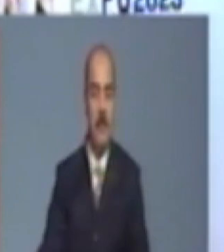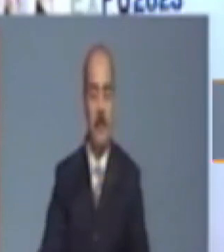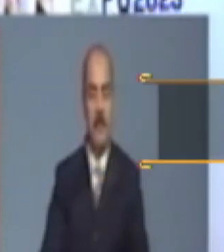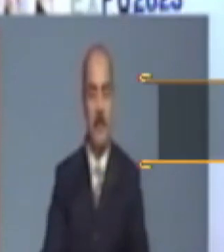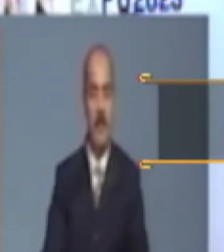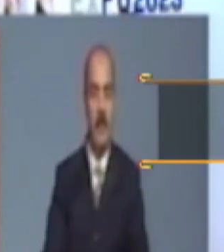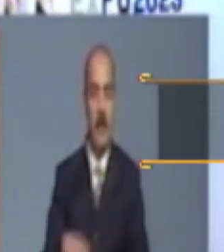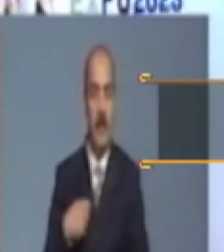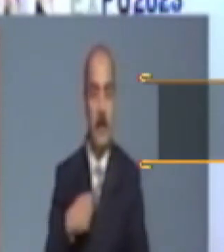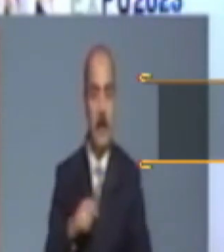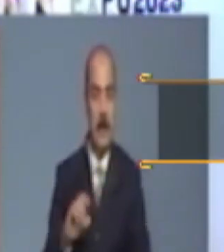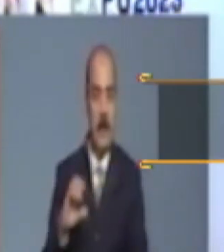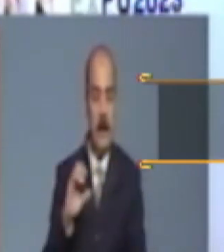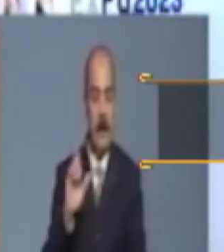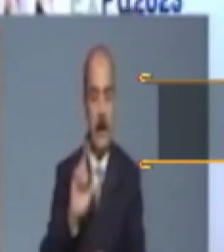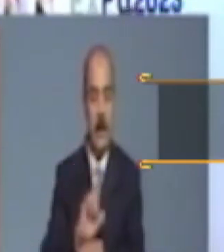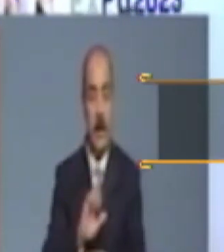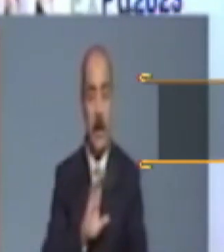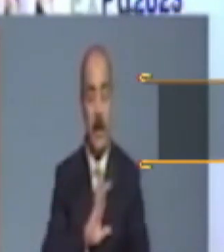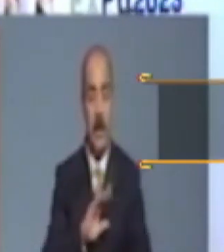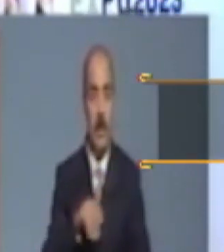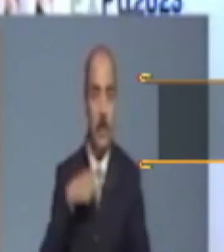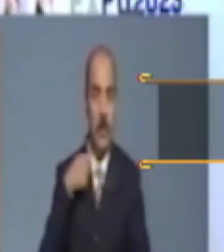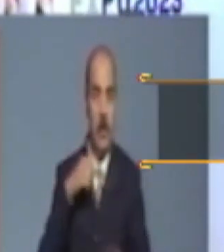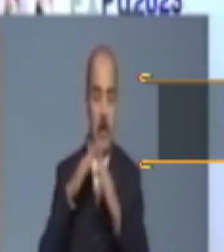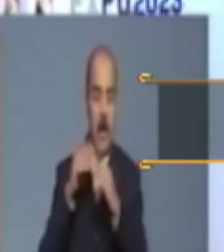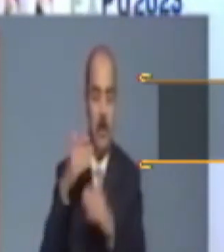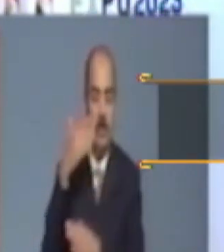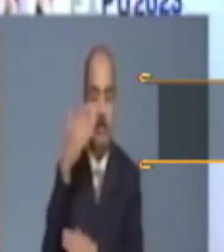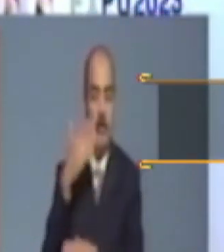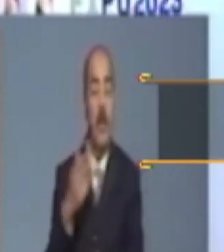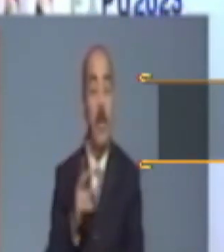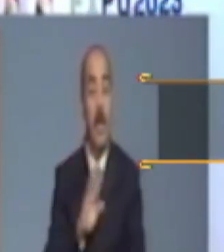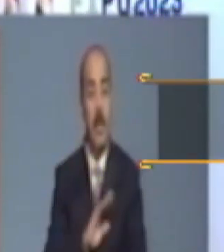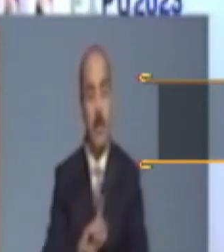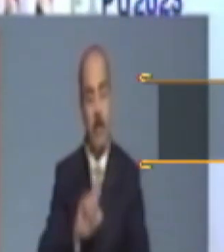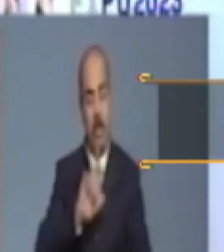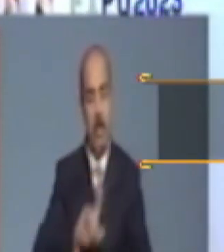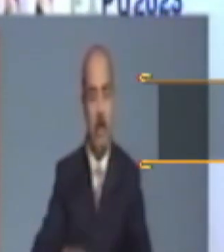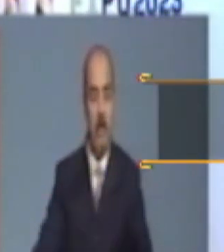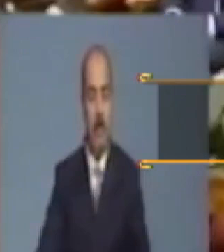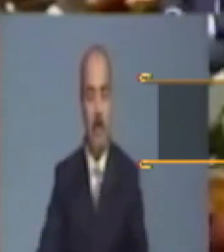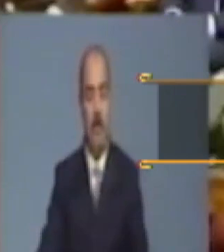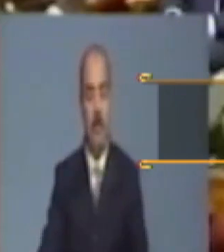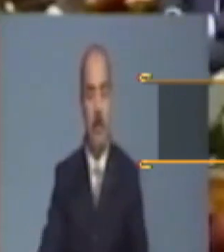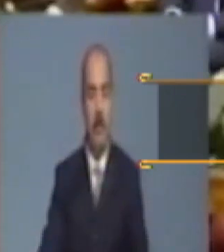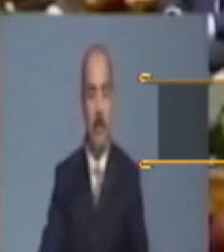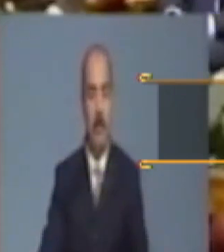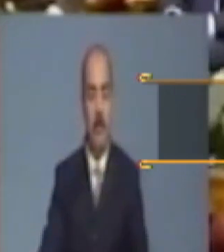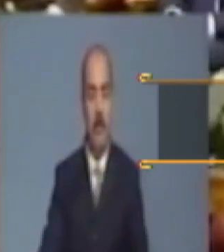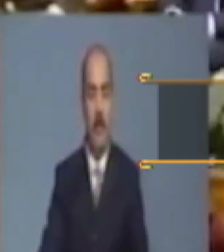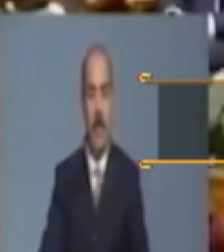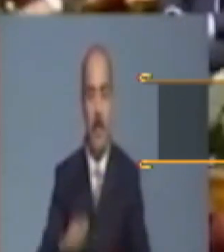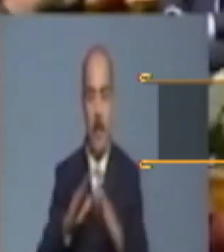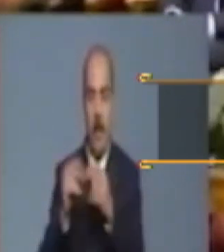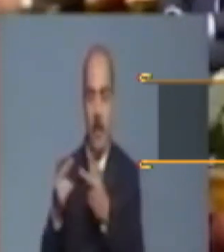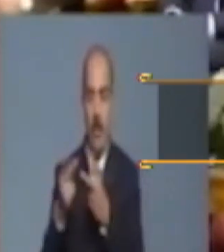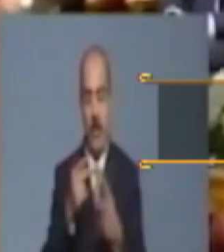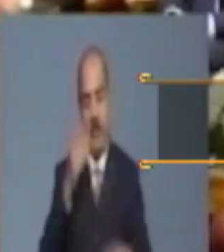السيد الرئيس عبد الفتاح السيسي رئيس الجمهورية، القائد الأعلى للقوات المسلحة، ضيوف مصر